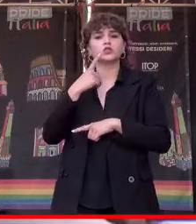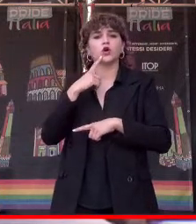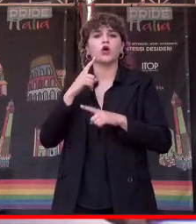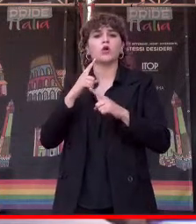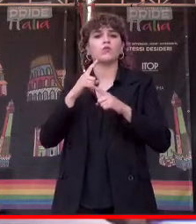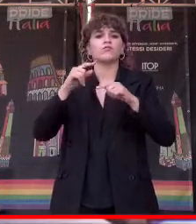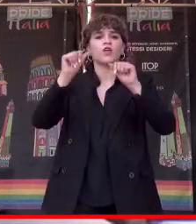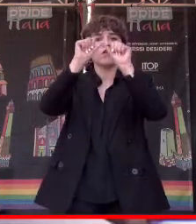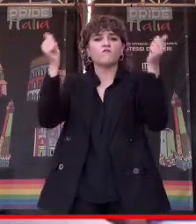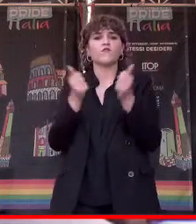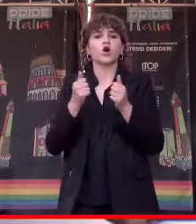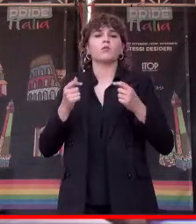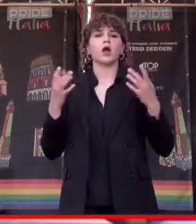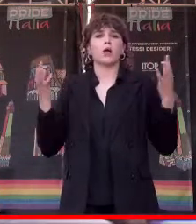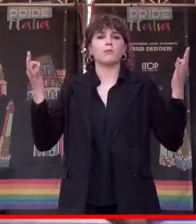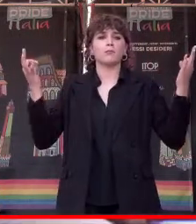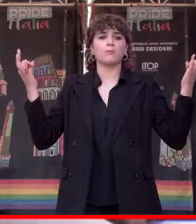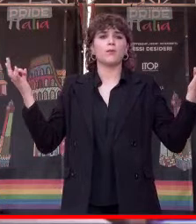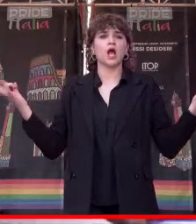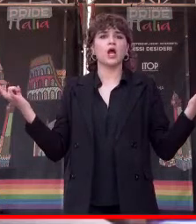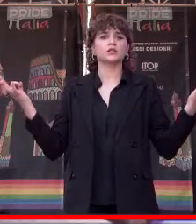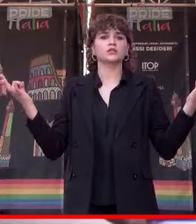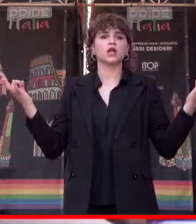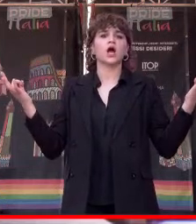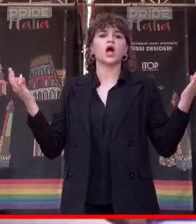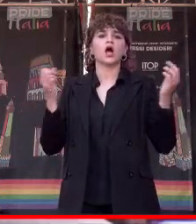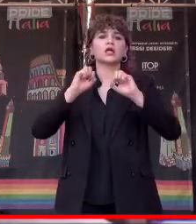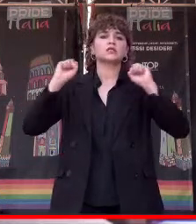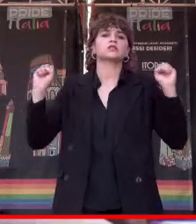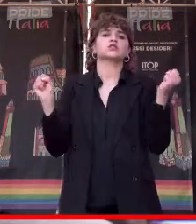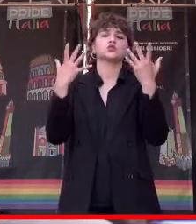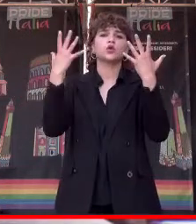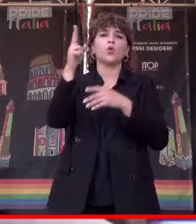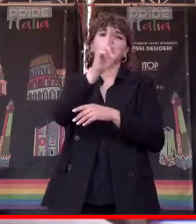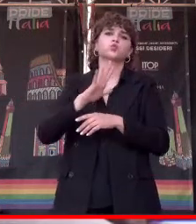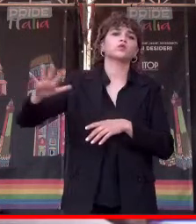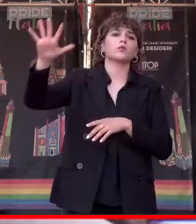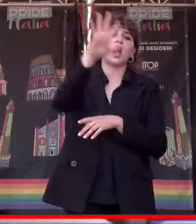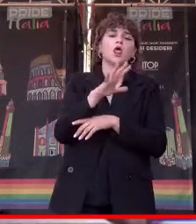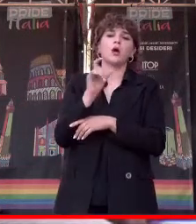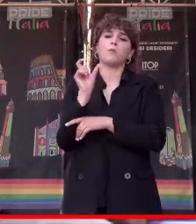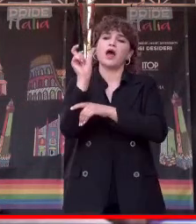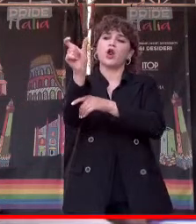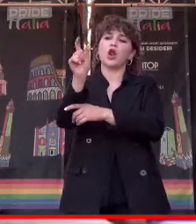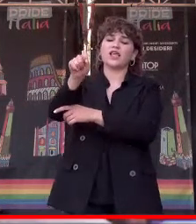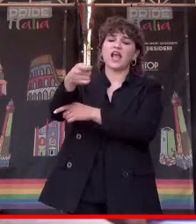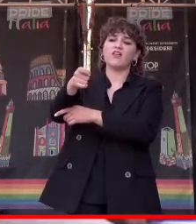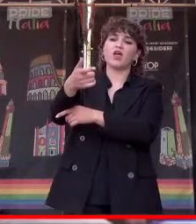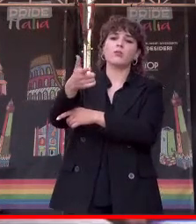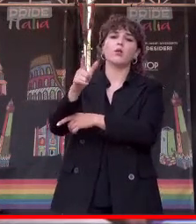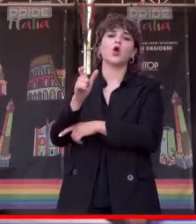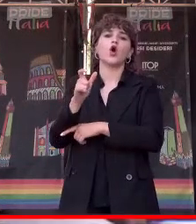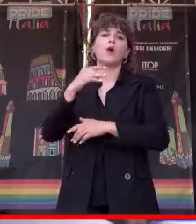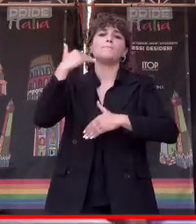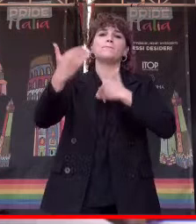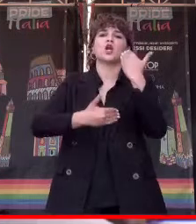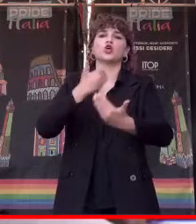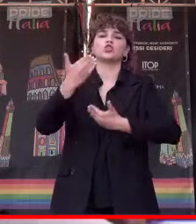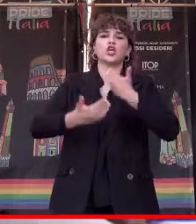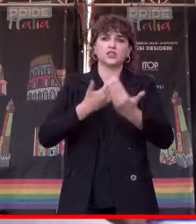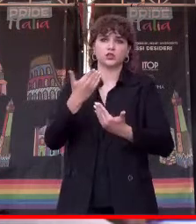no? Rigenerazione urbana che cos'è? La parola chiave è processo, nel senso che noi oggi non possiamo